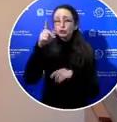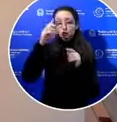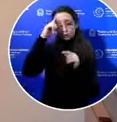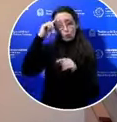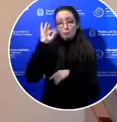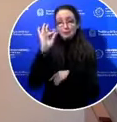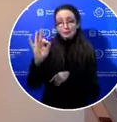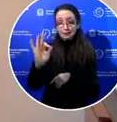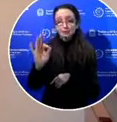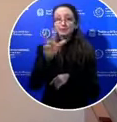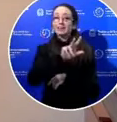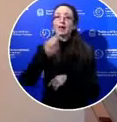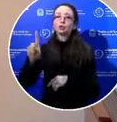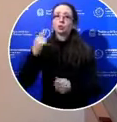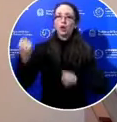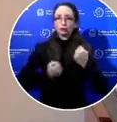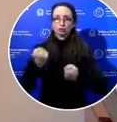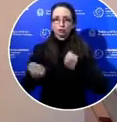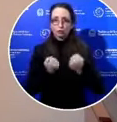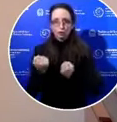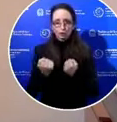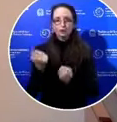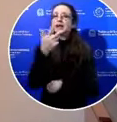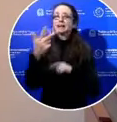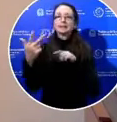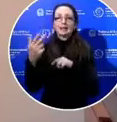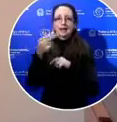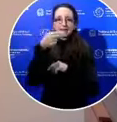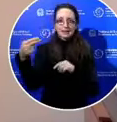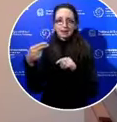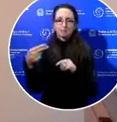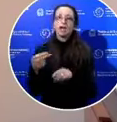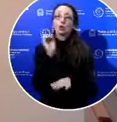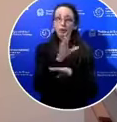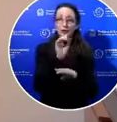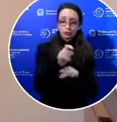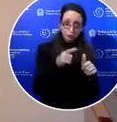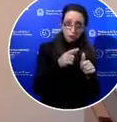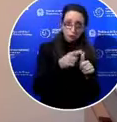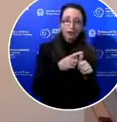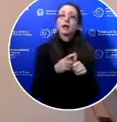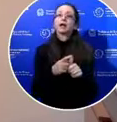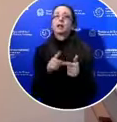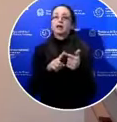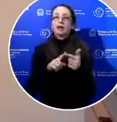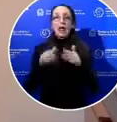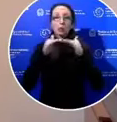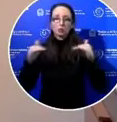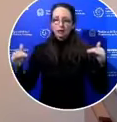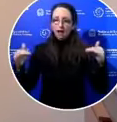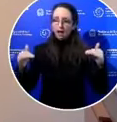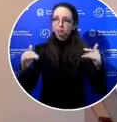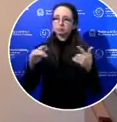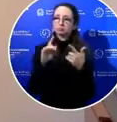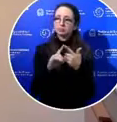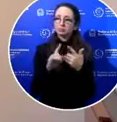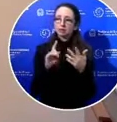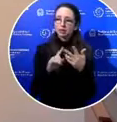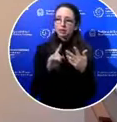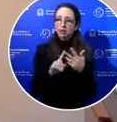azioni che si sviluppano su 3 temi centrali: l'educazione, l'equità e l'empowerment. Il 5° piano è uno